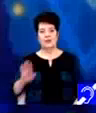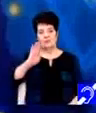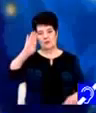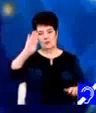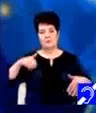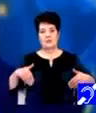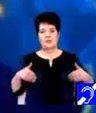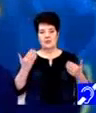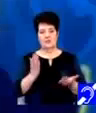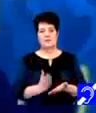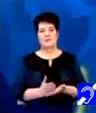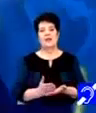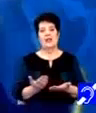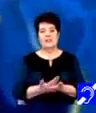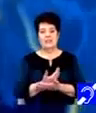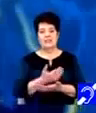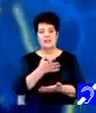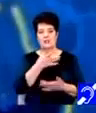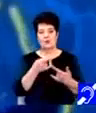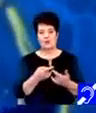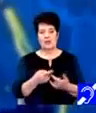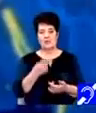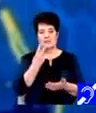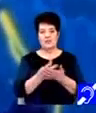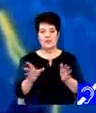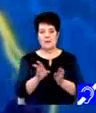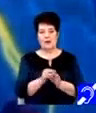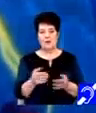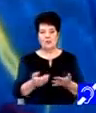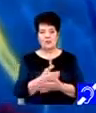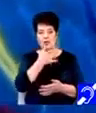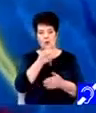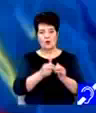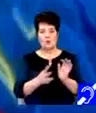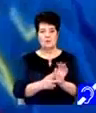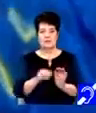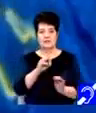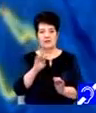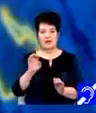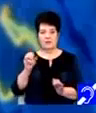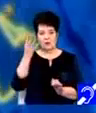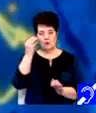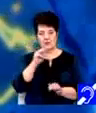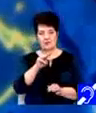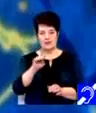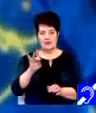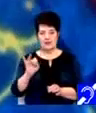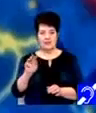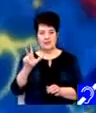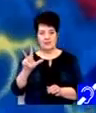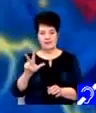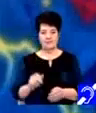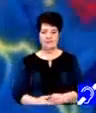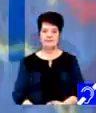Doamnelor, domnilor, bună seara și bine v-am regăsit la telejurnal. Vă invit să vedem împreună știrile orei 18 pe TVR Moldova și TVR 3. Iată